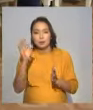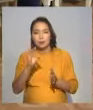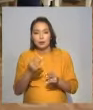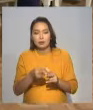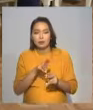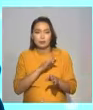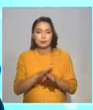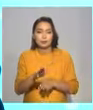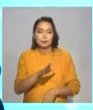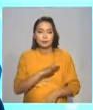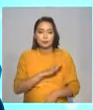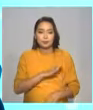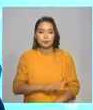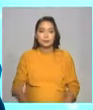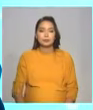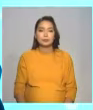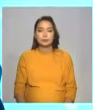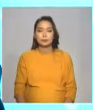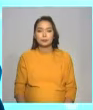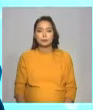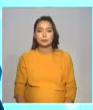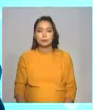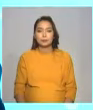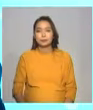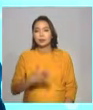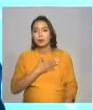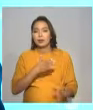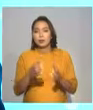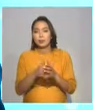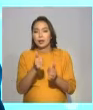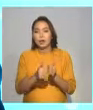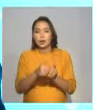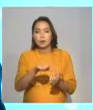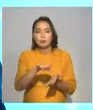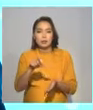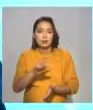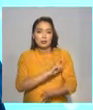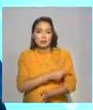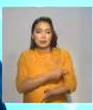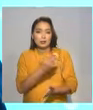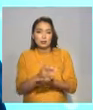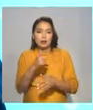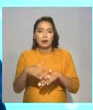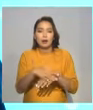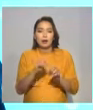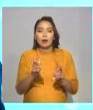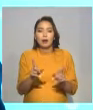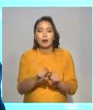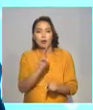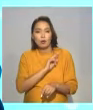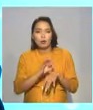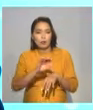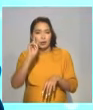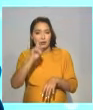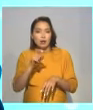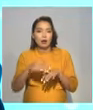сайланды. Наша партия сильна, как я уже говорил, прежде всего. Біздің партия әрбір мүшесімен мықты. Олар халықпен қалай жұмыс істеуді білет. Оларға